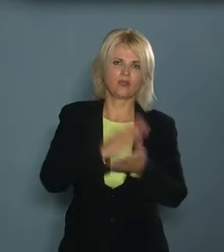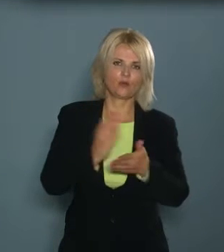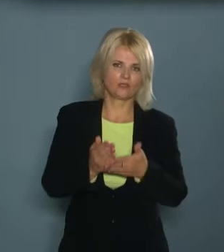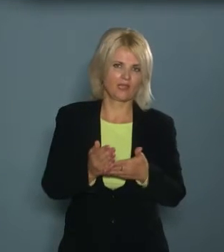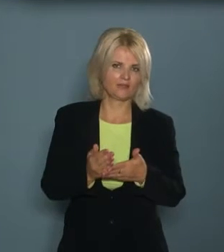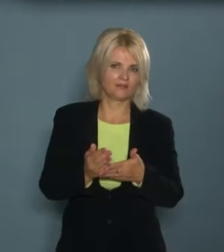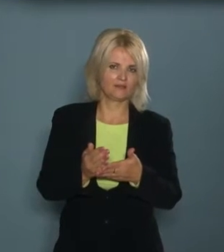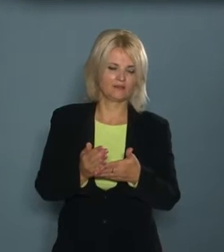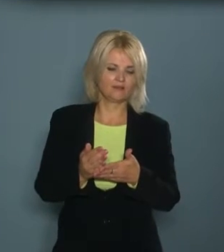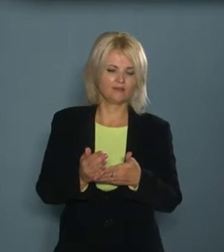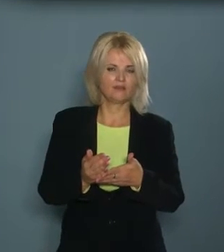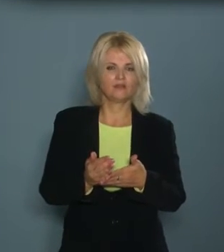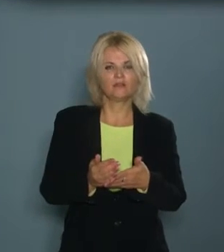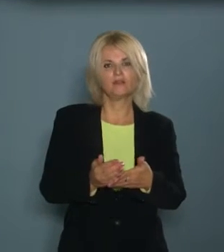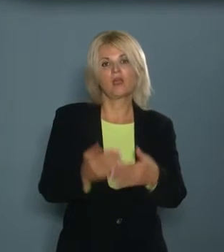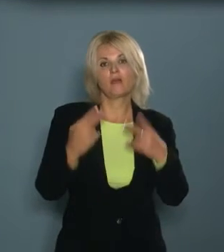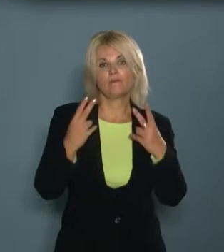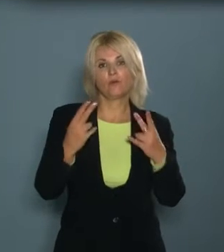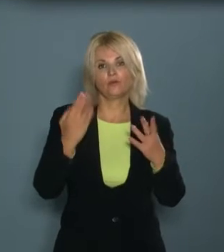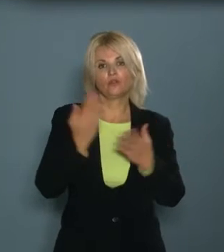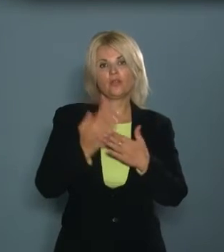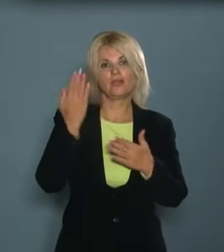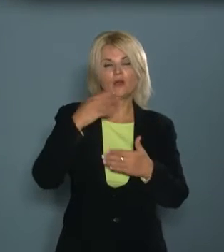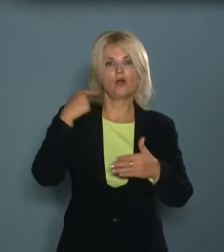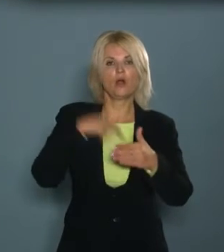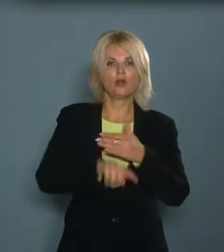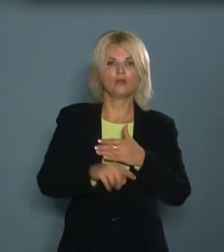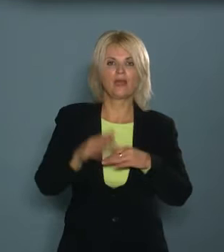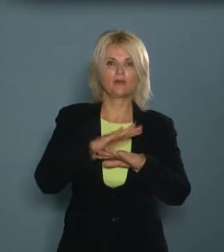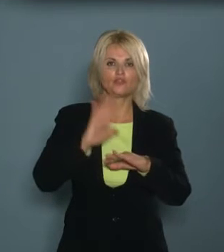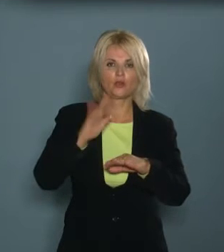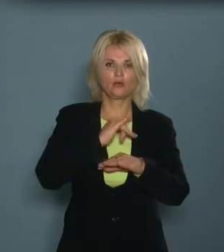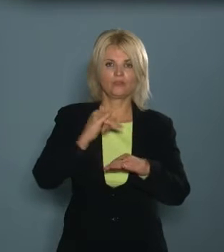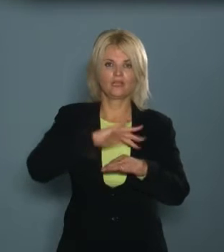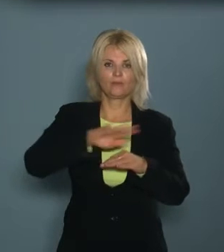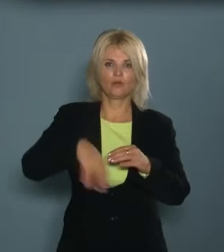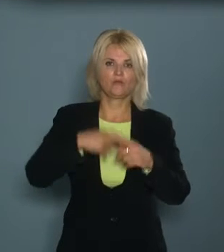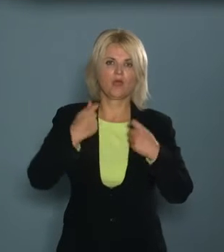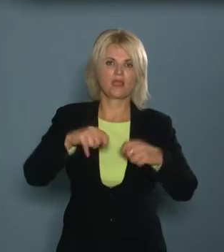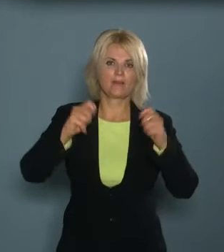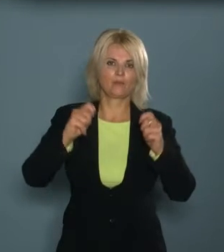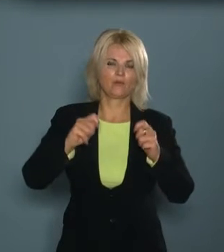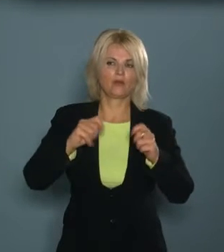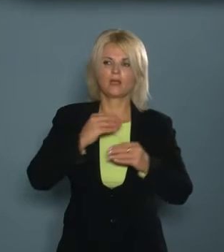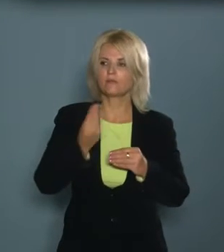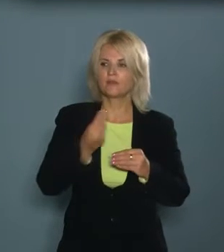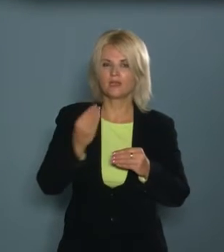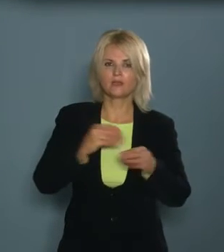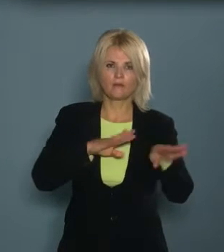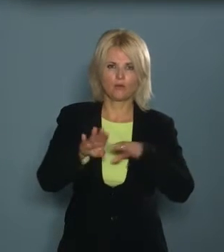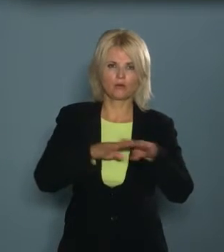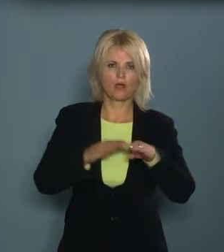szükség lesz, vagy szükség lenne akkor is, hogyha az aluljáró csak 5 év múlva épül meg, mert legalább a forgalmat egy